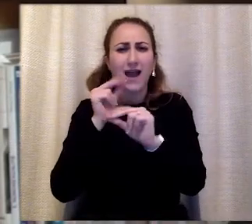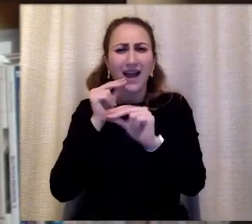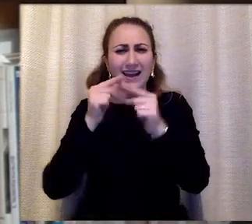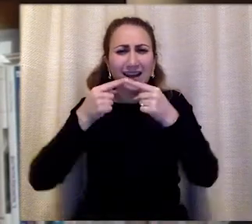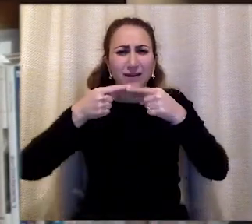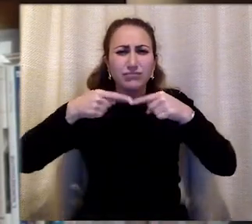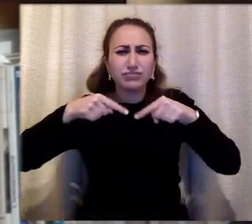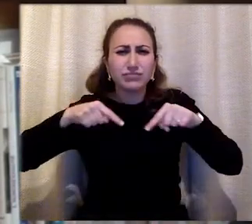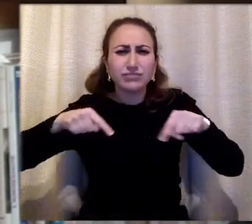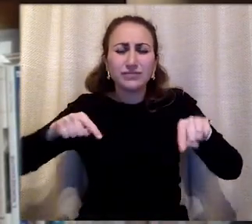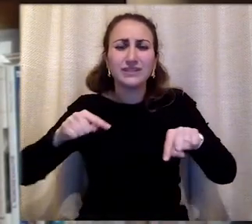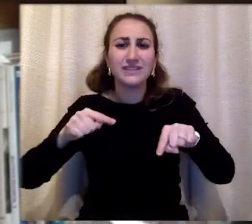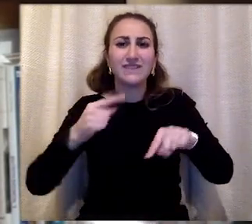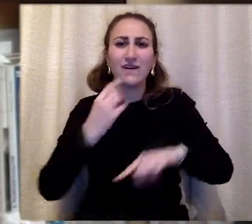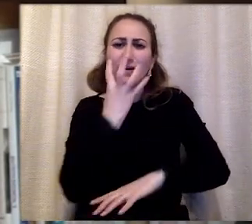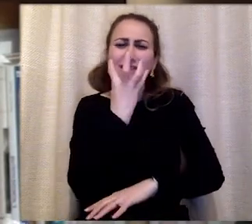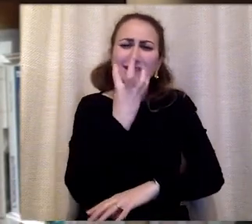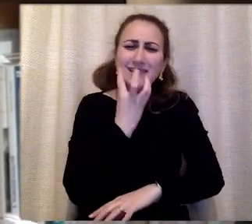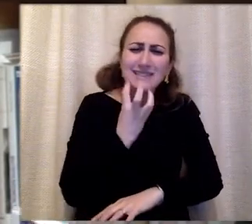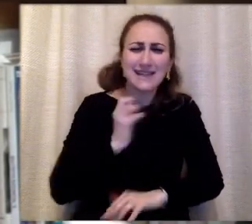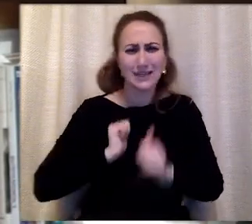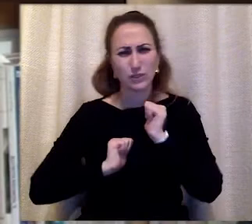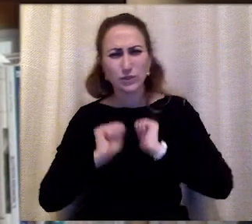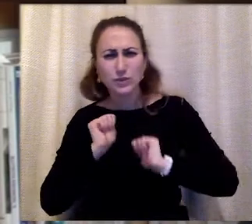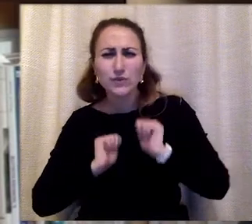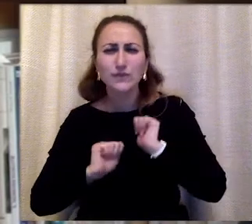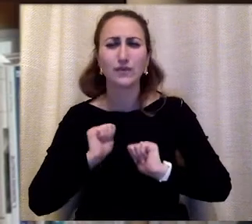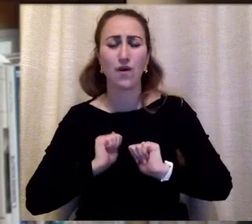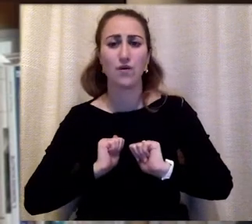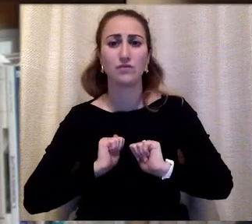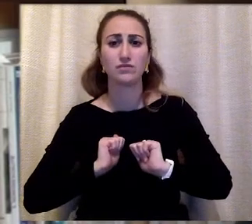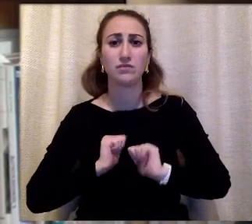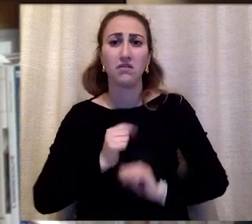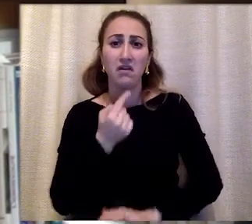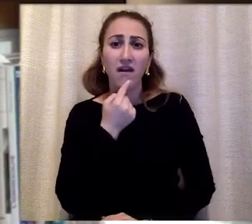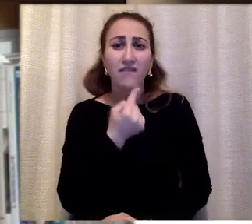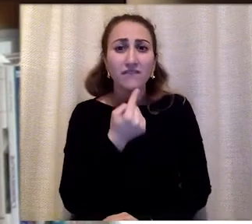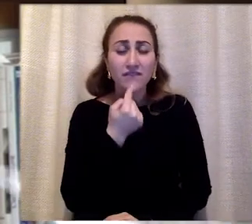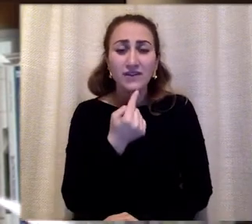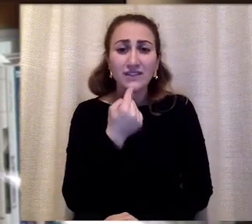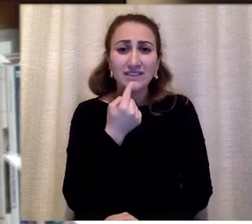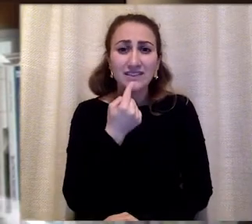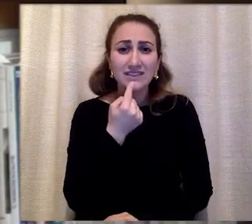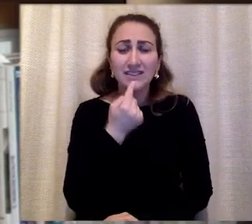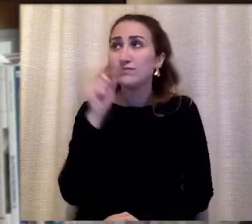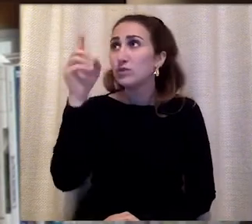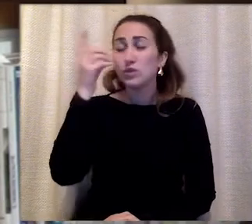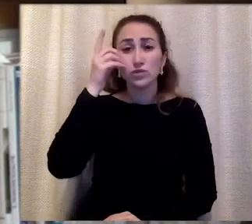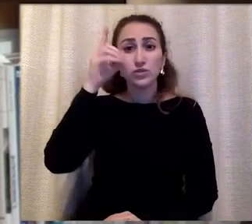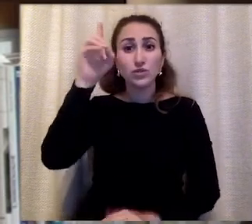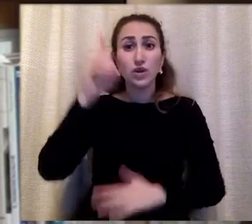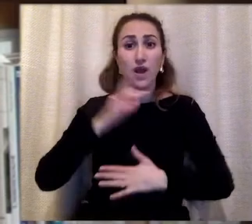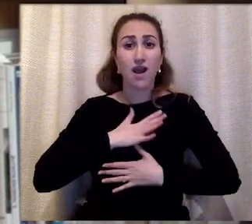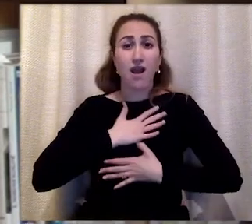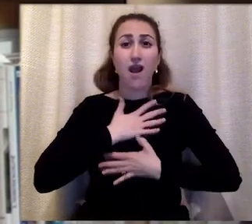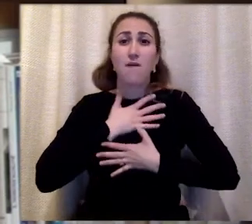rien ne pourra échapper à l'amour de Dieu dans nos